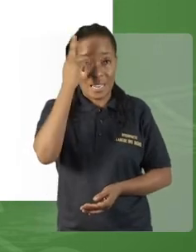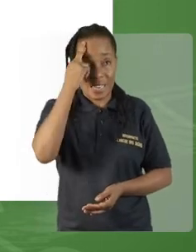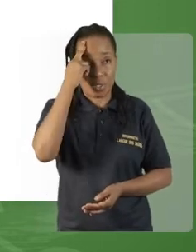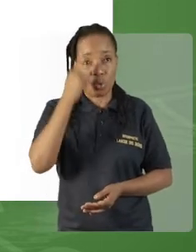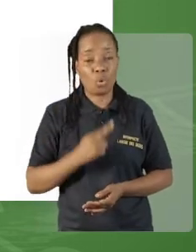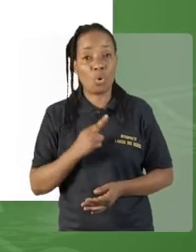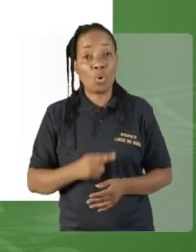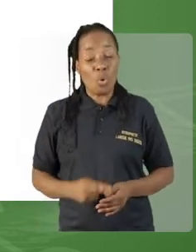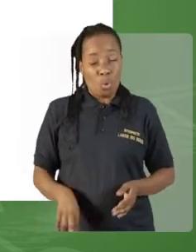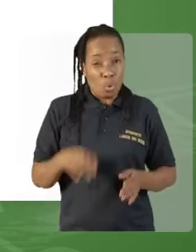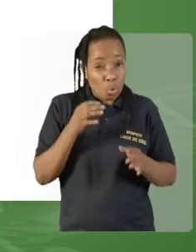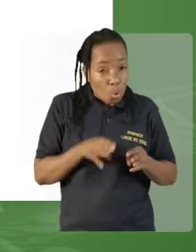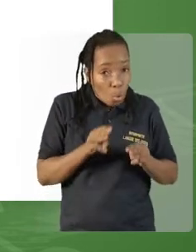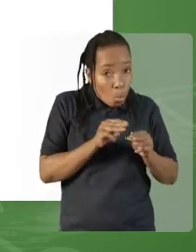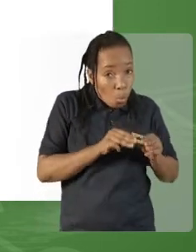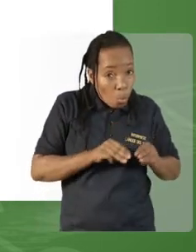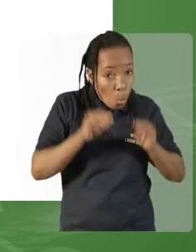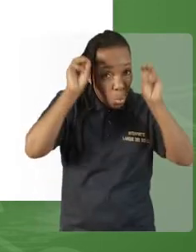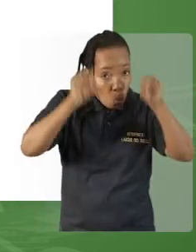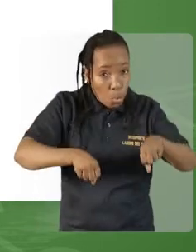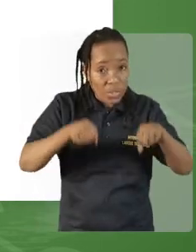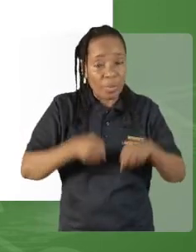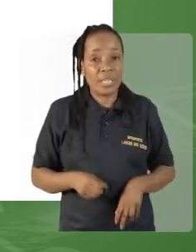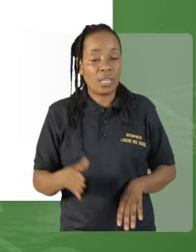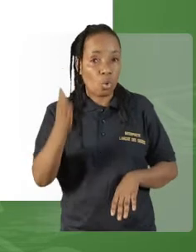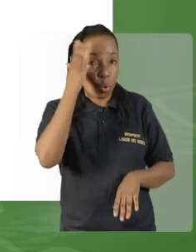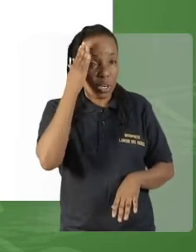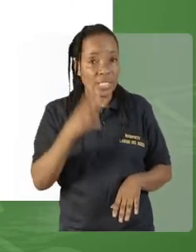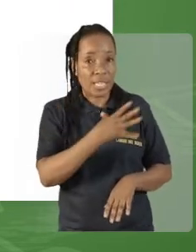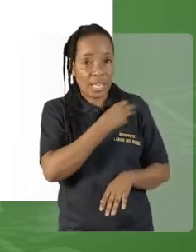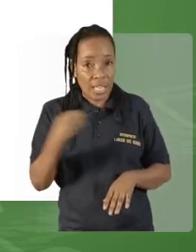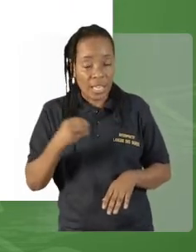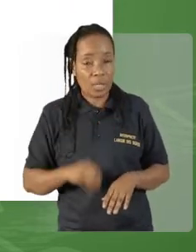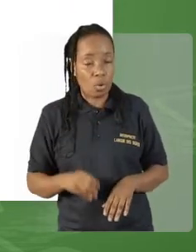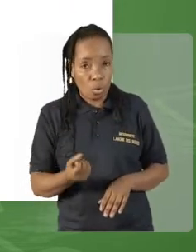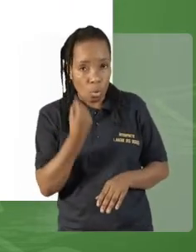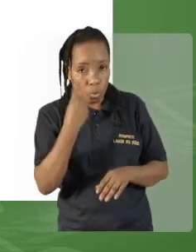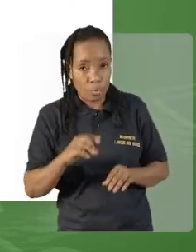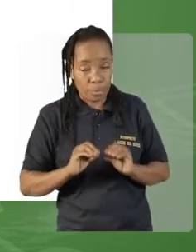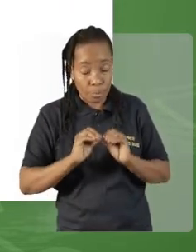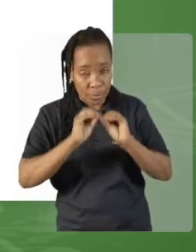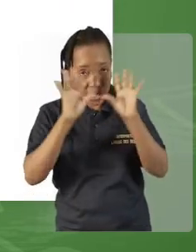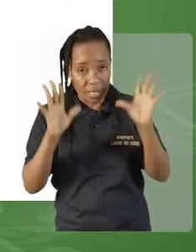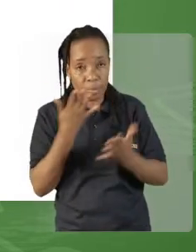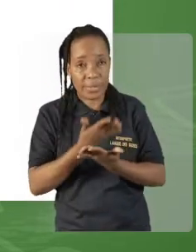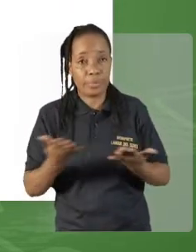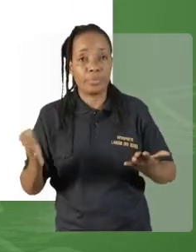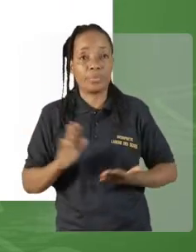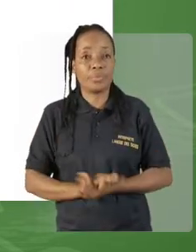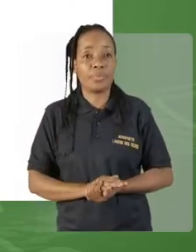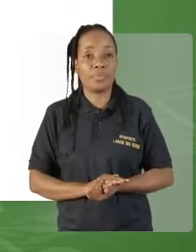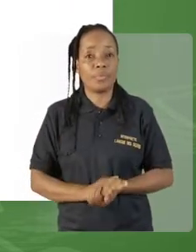de connaissance et de discernement. En C, le mythe, un